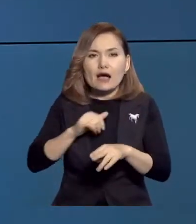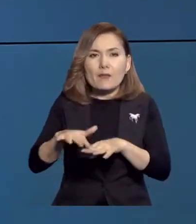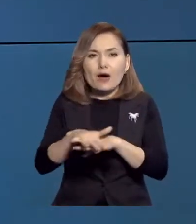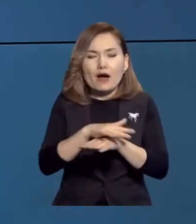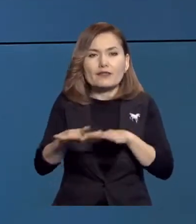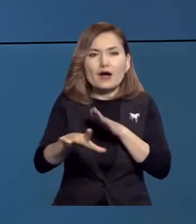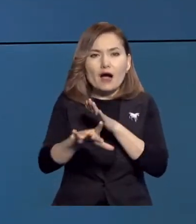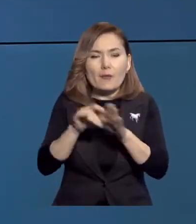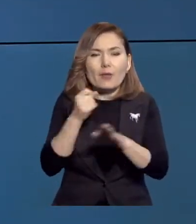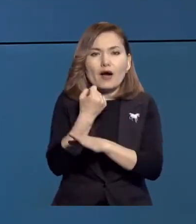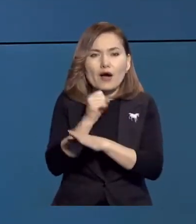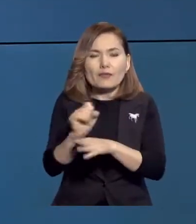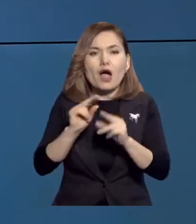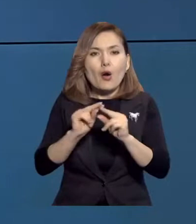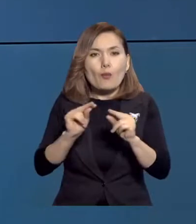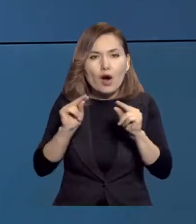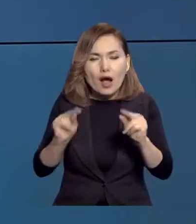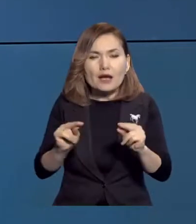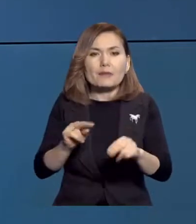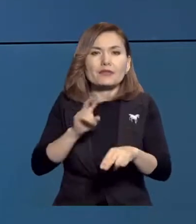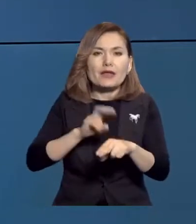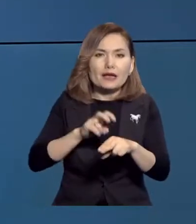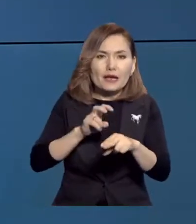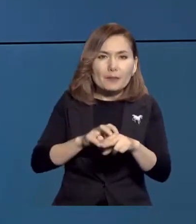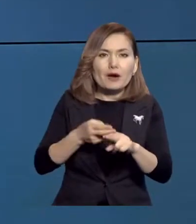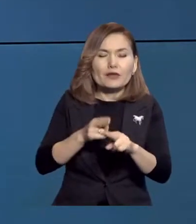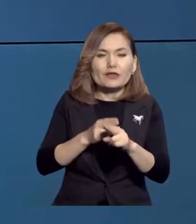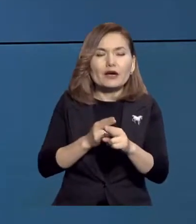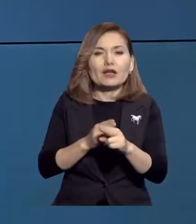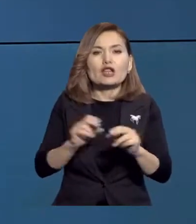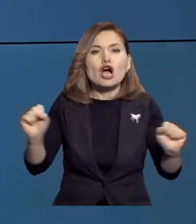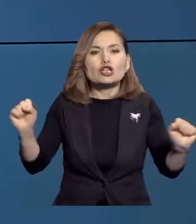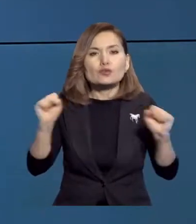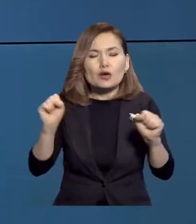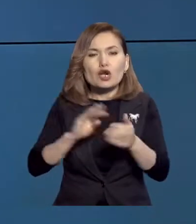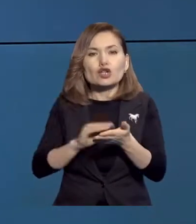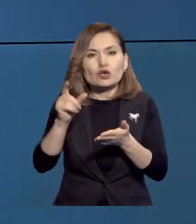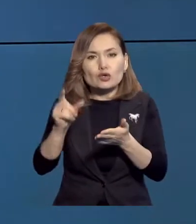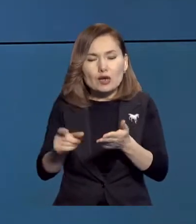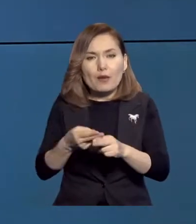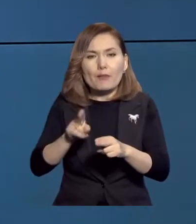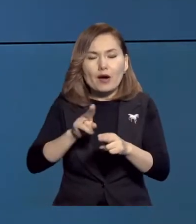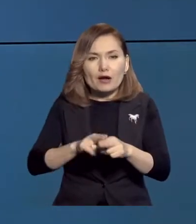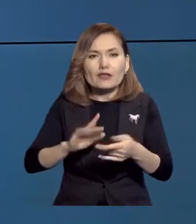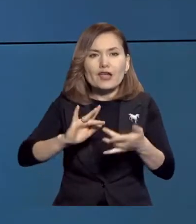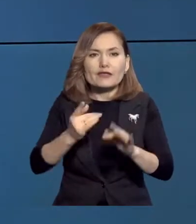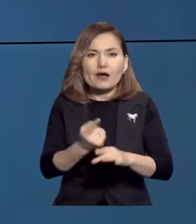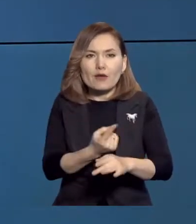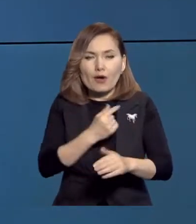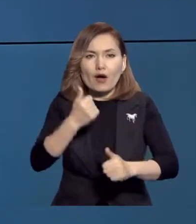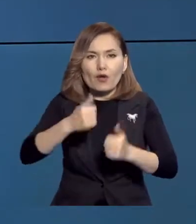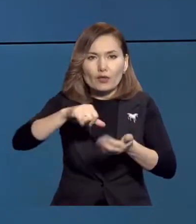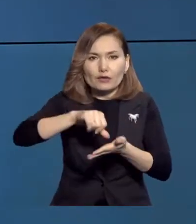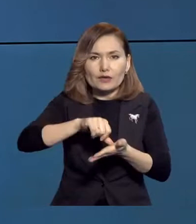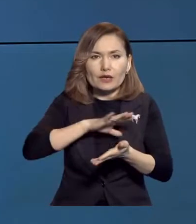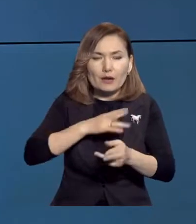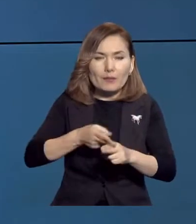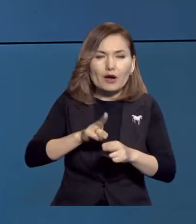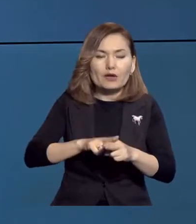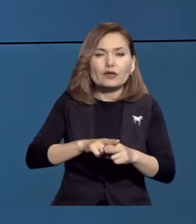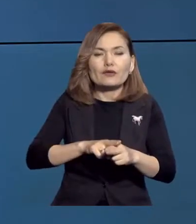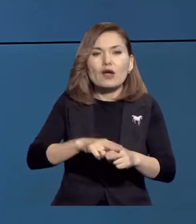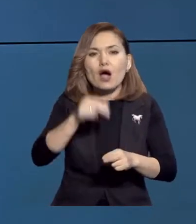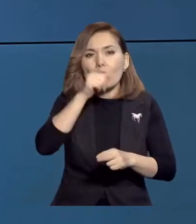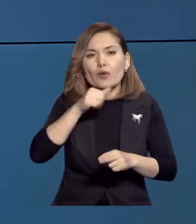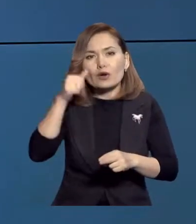ашық байқауда мұғалім, дәрігерлер, қоғам қайраткерлер мен спортшылар, журналистер мен блогерлер бақсынады. Көпшілік өткен жыл